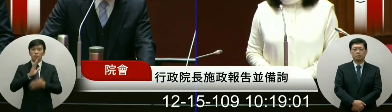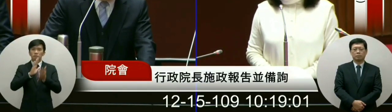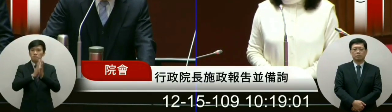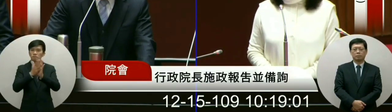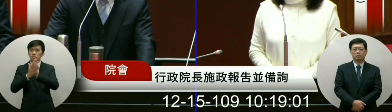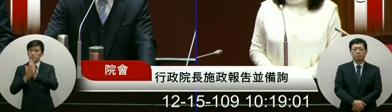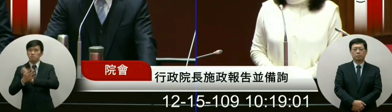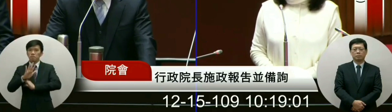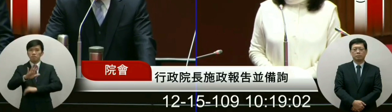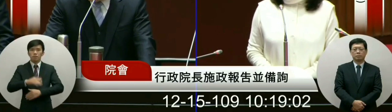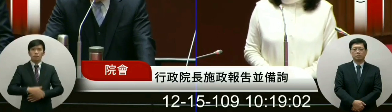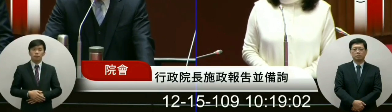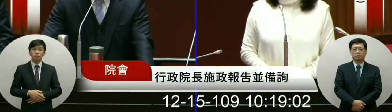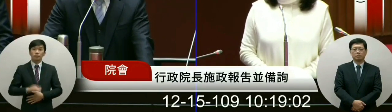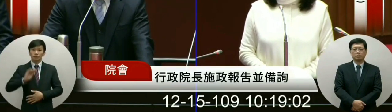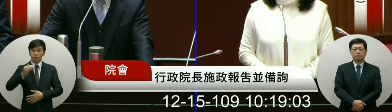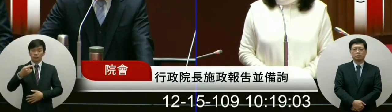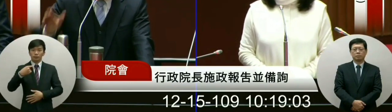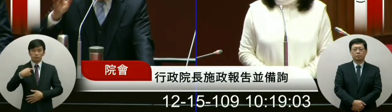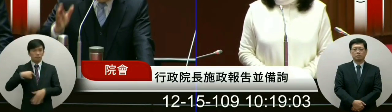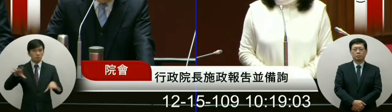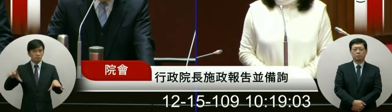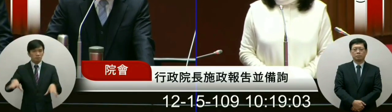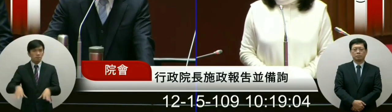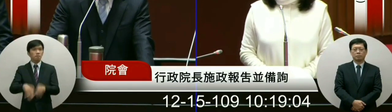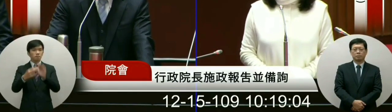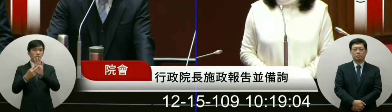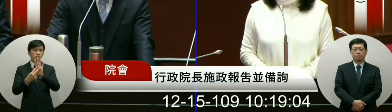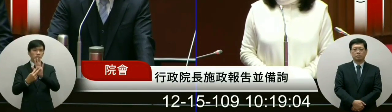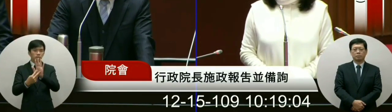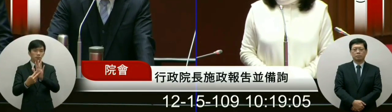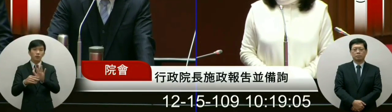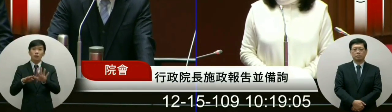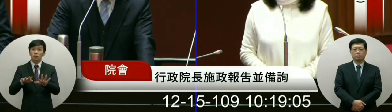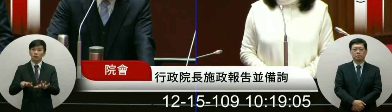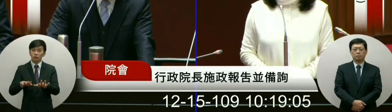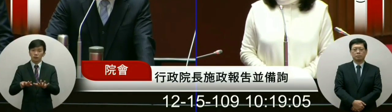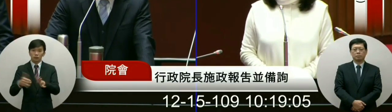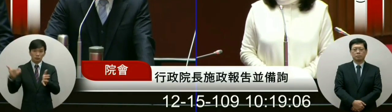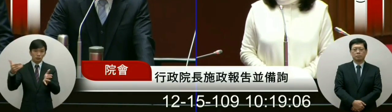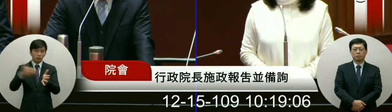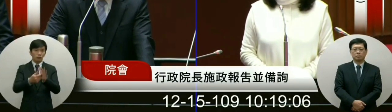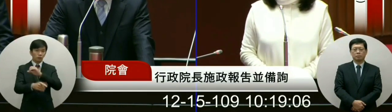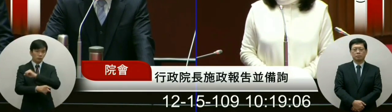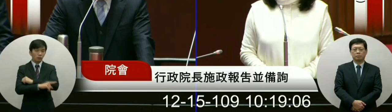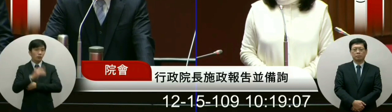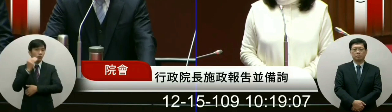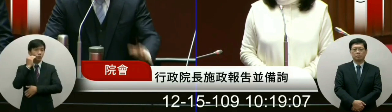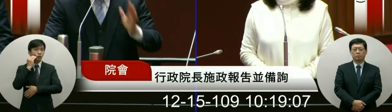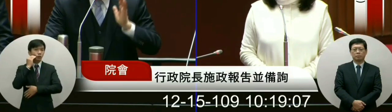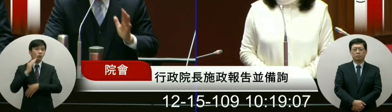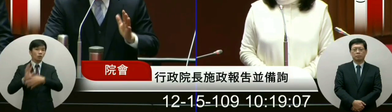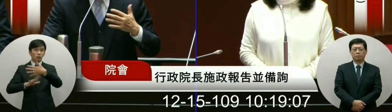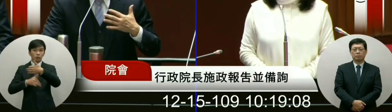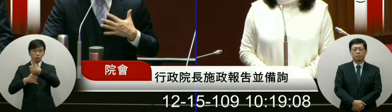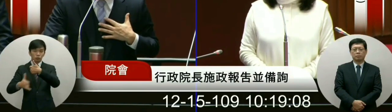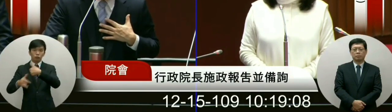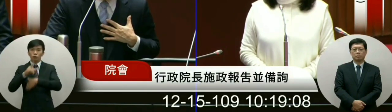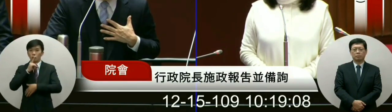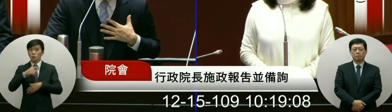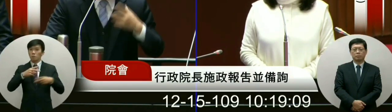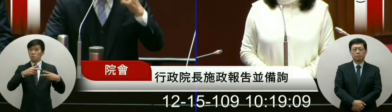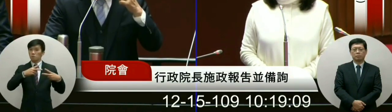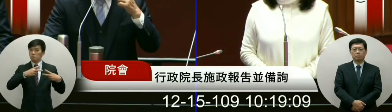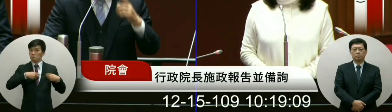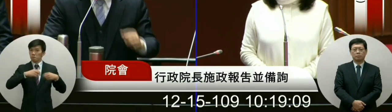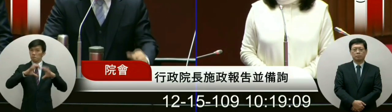化。但我整体的来讲，以现在最后结论，如果委员说蔡总统心中